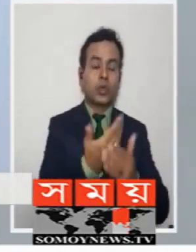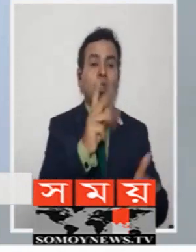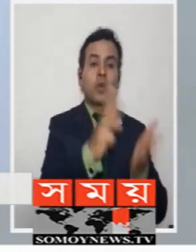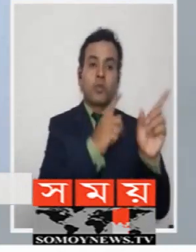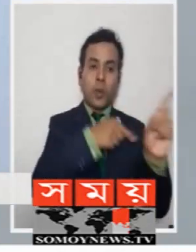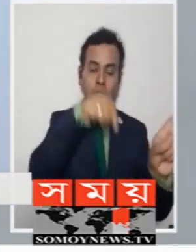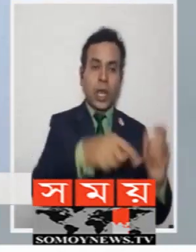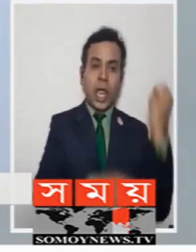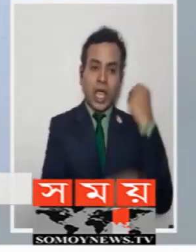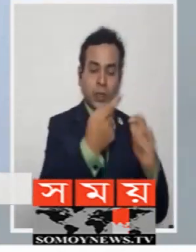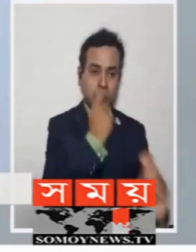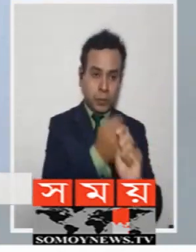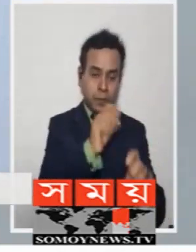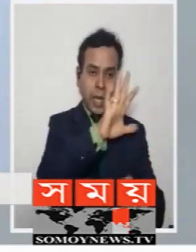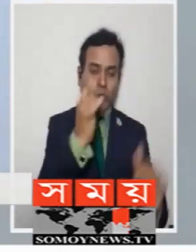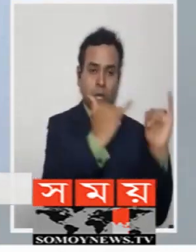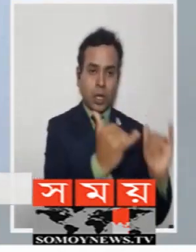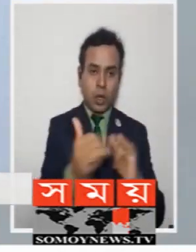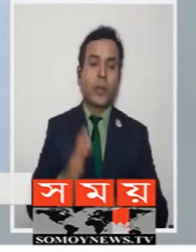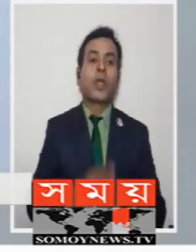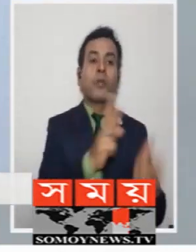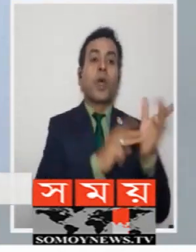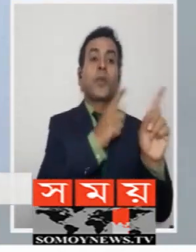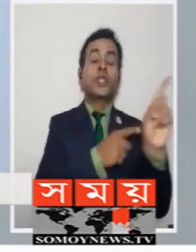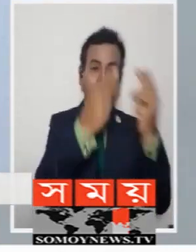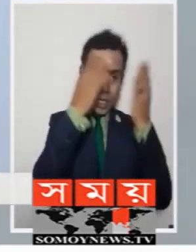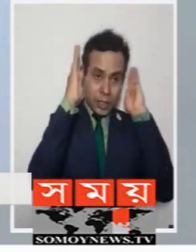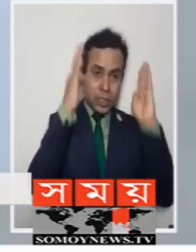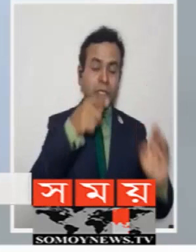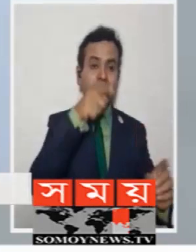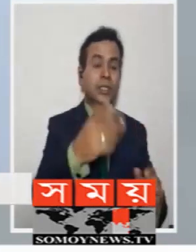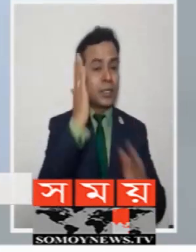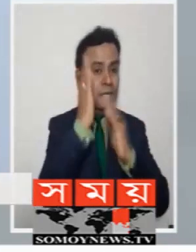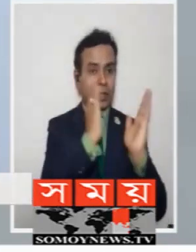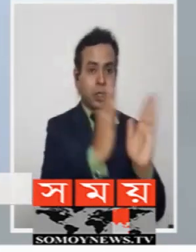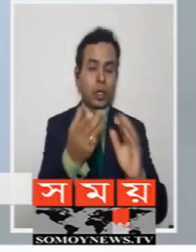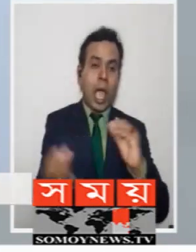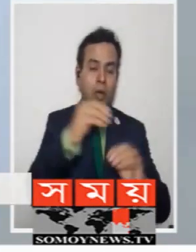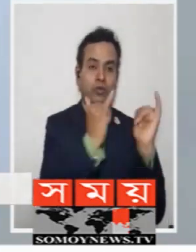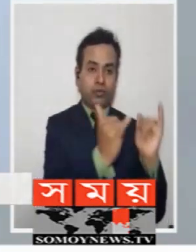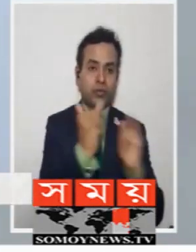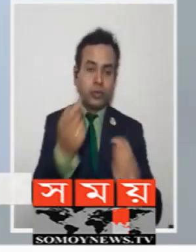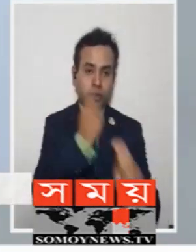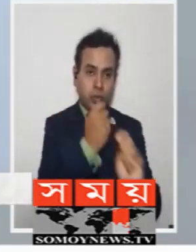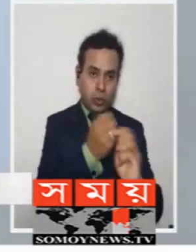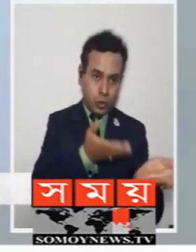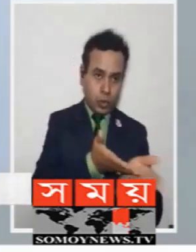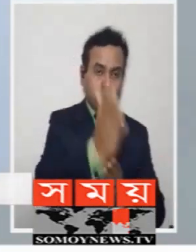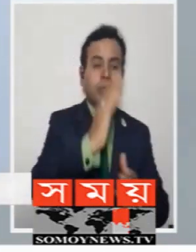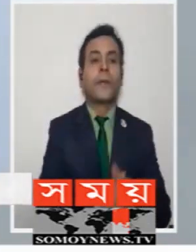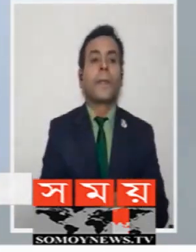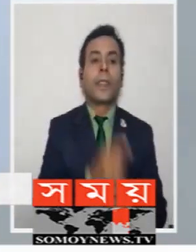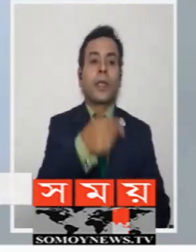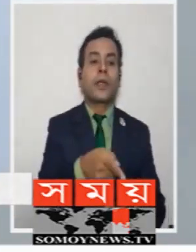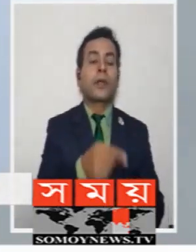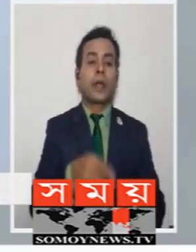নার্সিং ডরমেটরিতে 2000টি আইসোলেশন শয্যার প্রস্তুতি চলছে। তাছাড়াও আপনারা জানেন যে আমাদের বসুন্ধরা কনভেনশন সেন্টারে সেখানেও হাসপাতালের